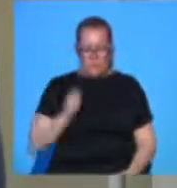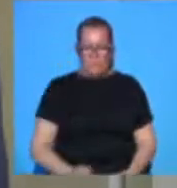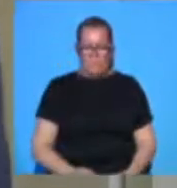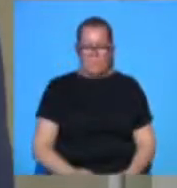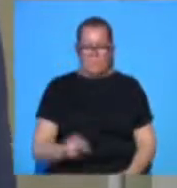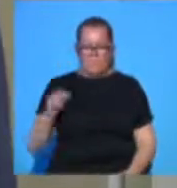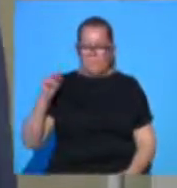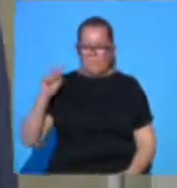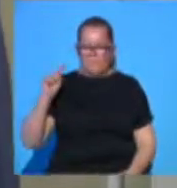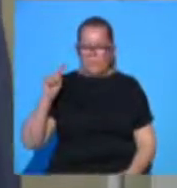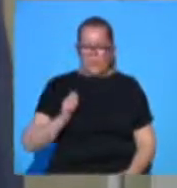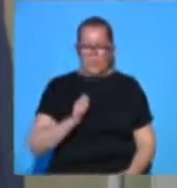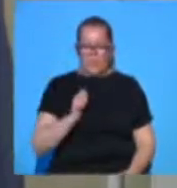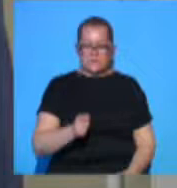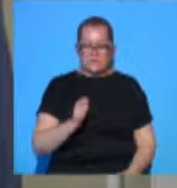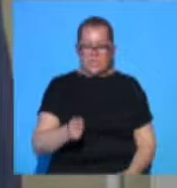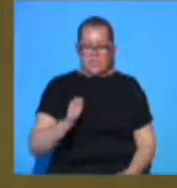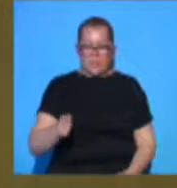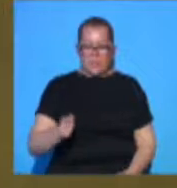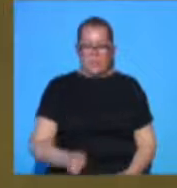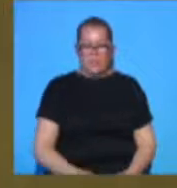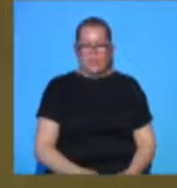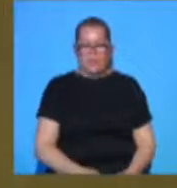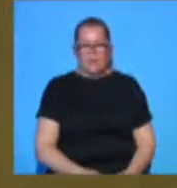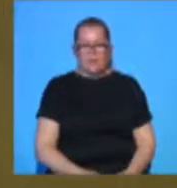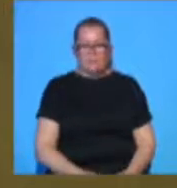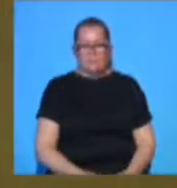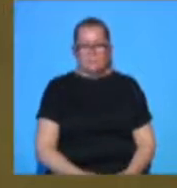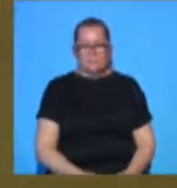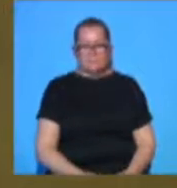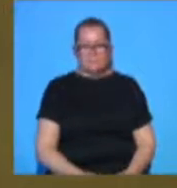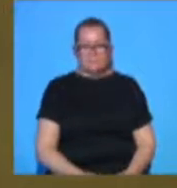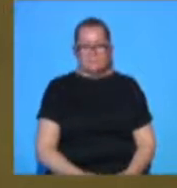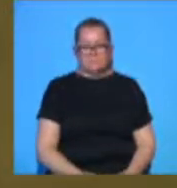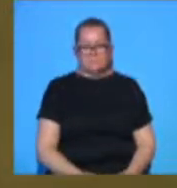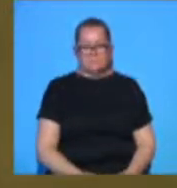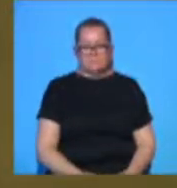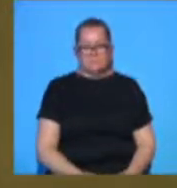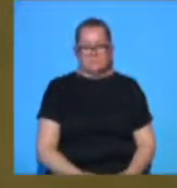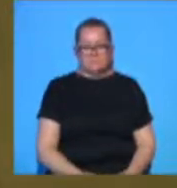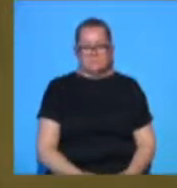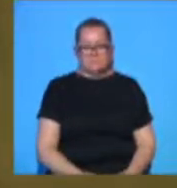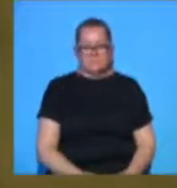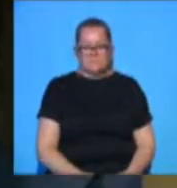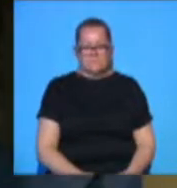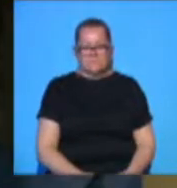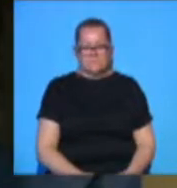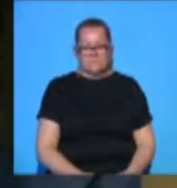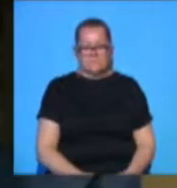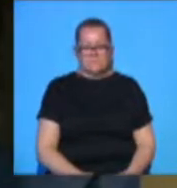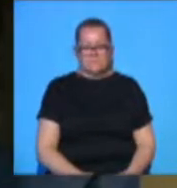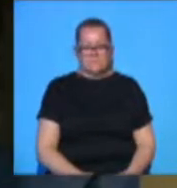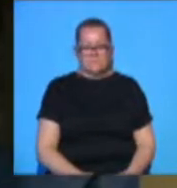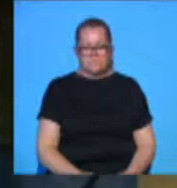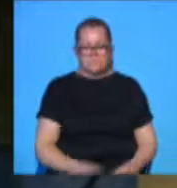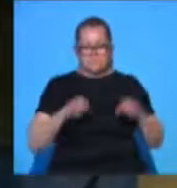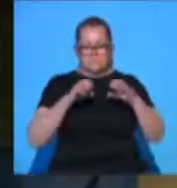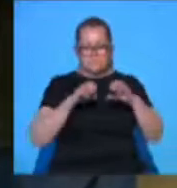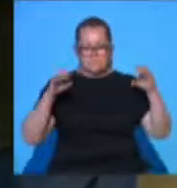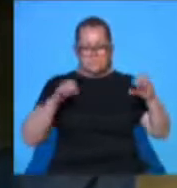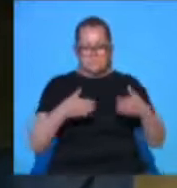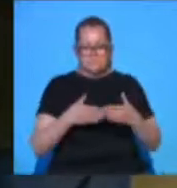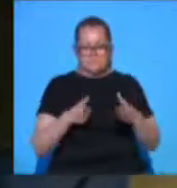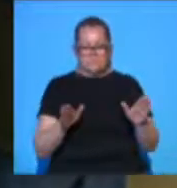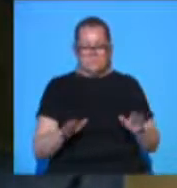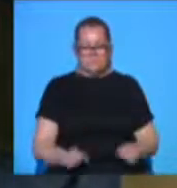și a altor obiecte promoționale făcute de societățile de asigurări acum peste 100 de ani. Expoziția va